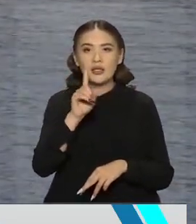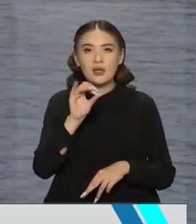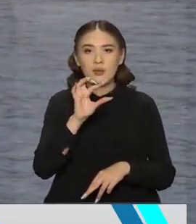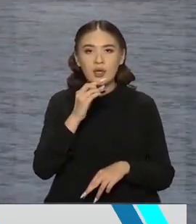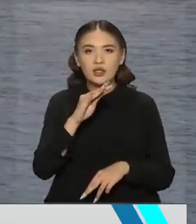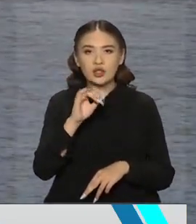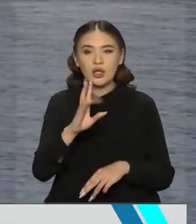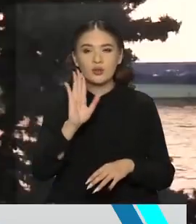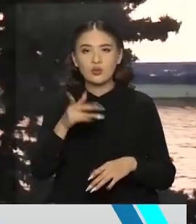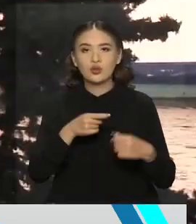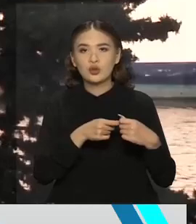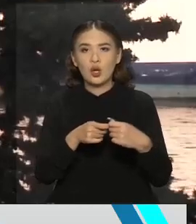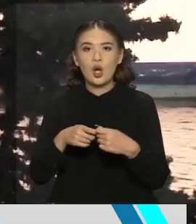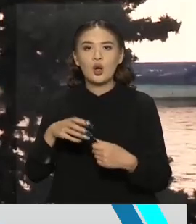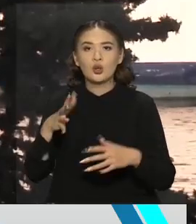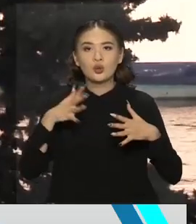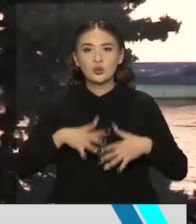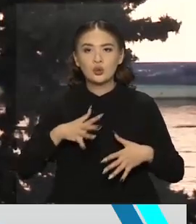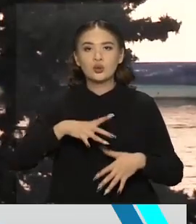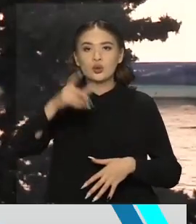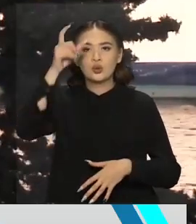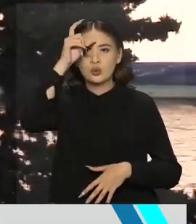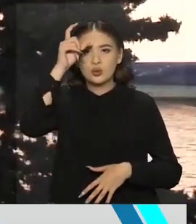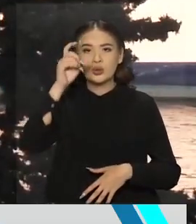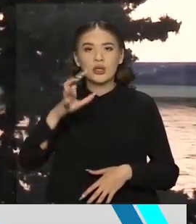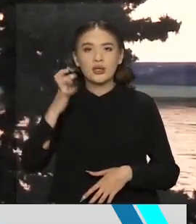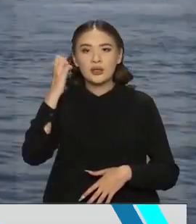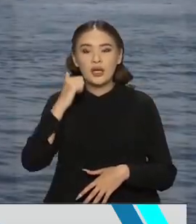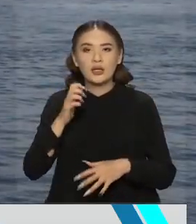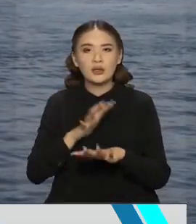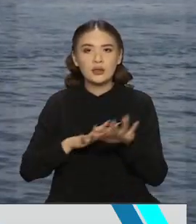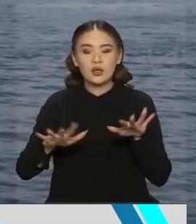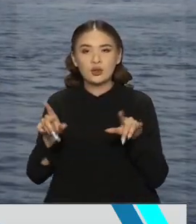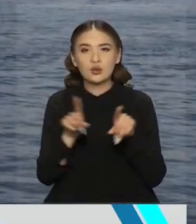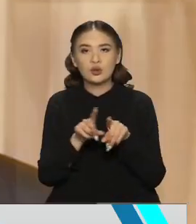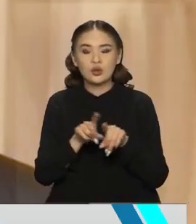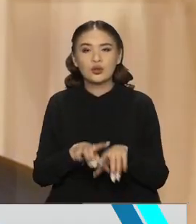Каспийское море, а также Грузию, Турцию и страны Старого Света.